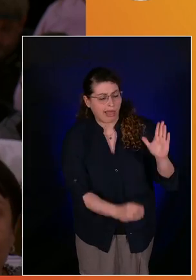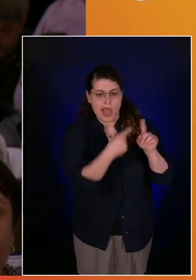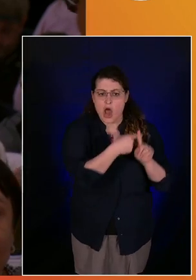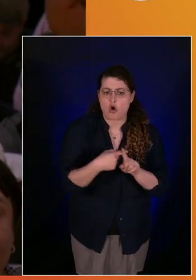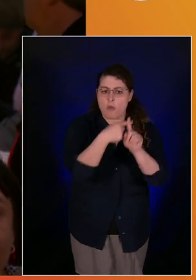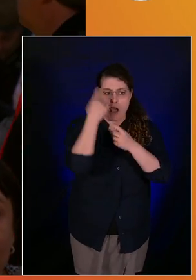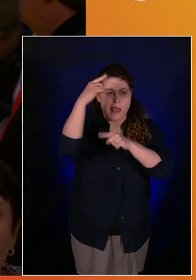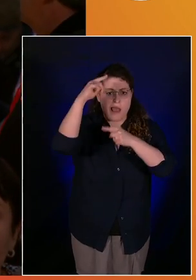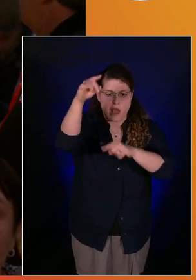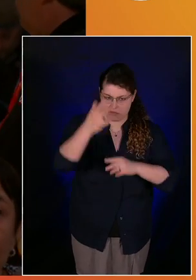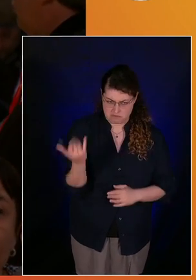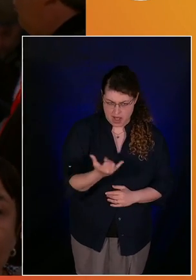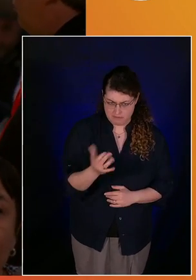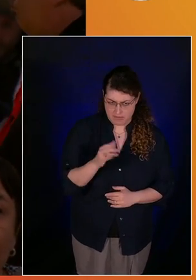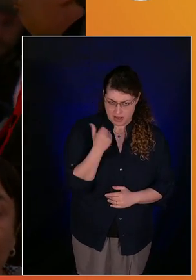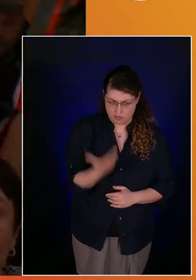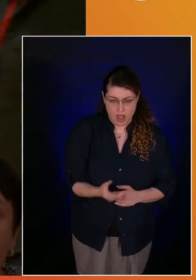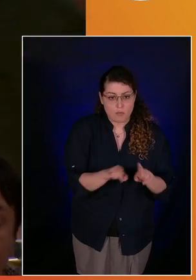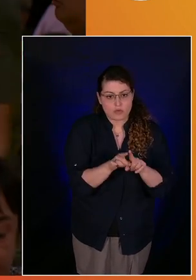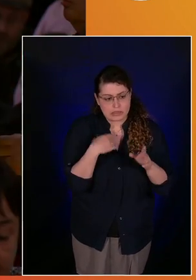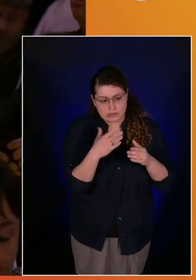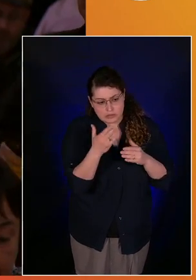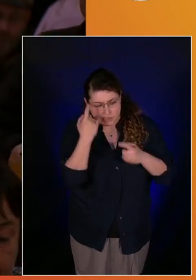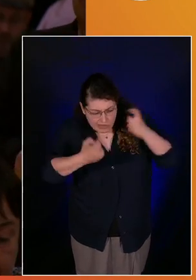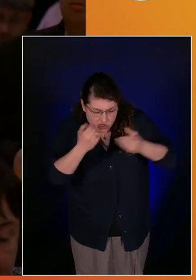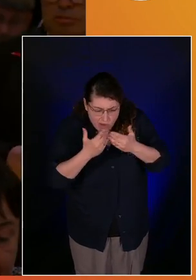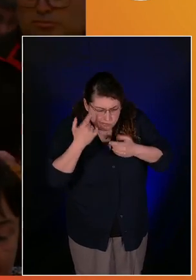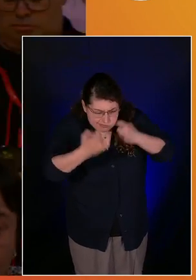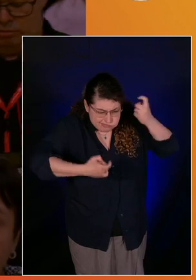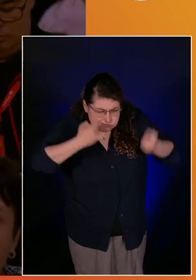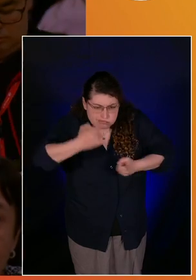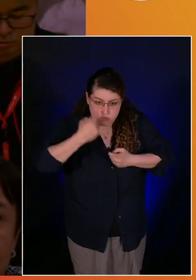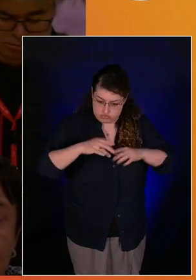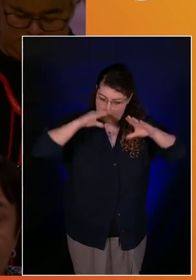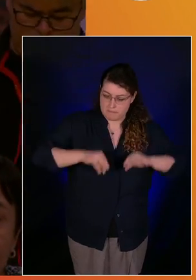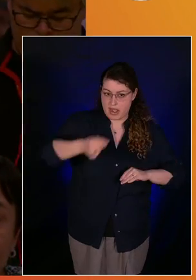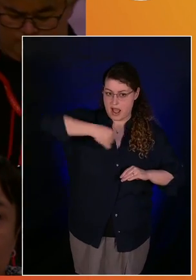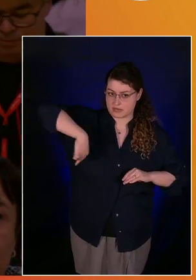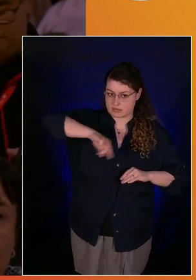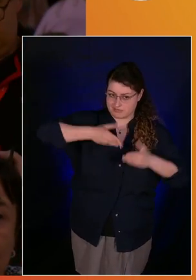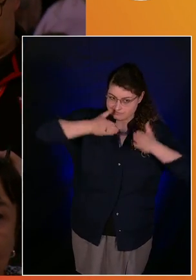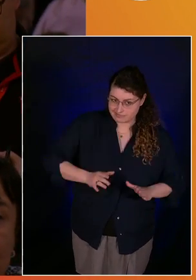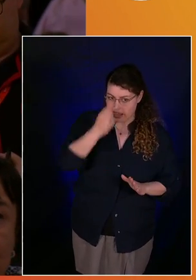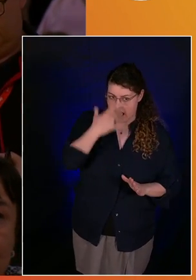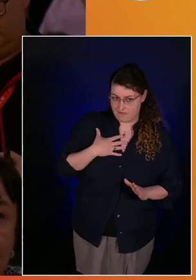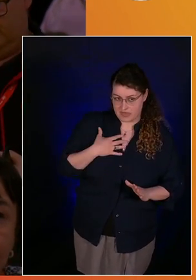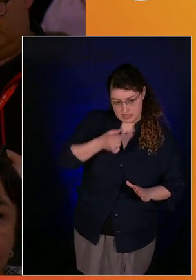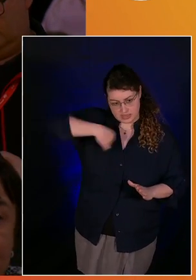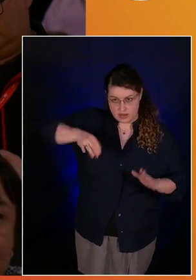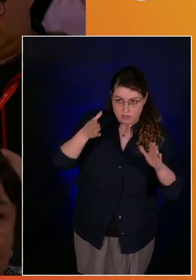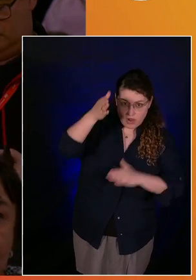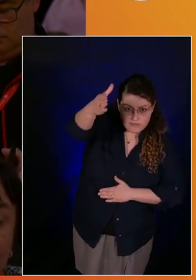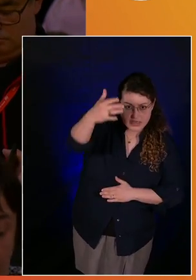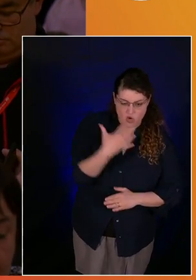revendicatifs pour cela nous n'avons pas besoin de chercher bien loin quelle doit être notre position et notre vision pour une société où les